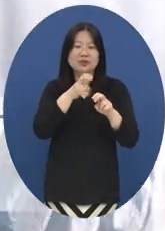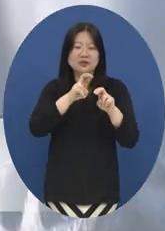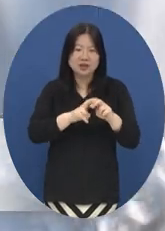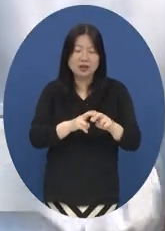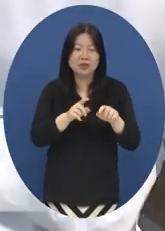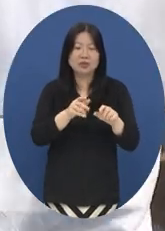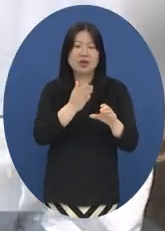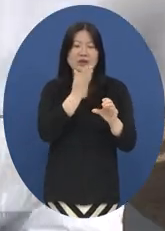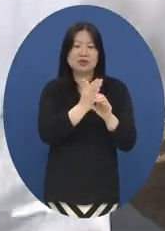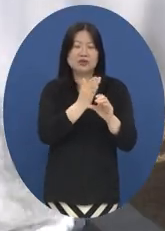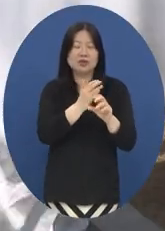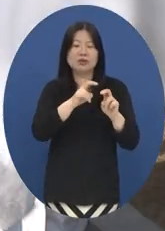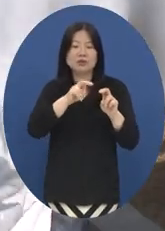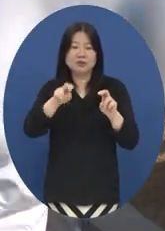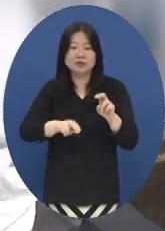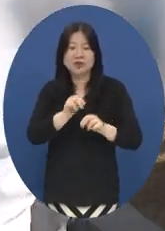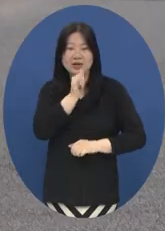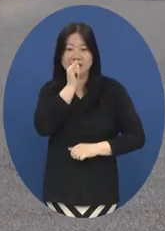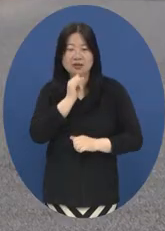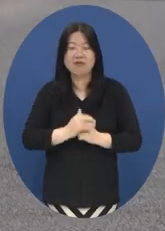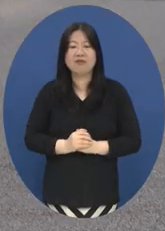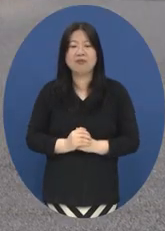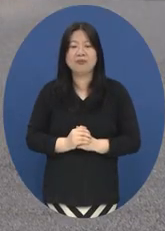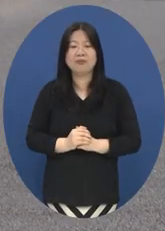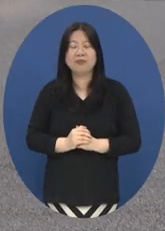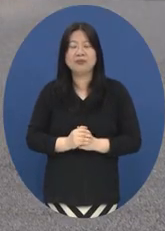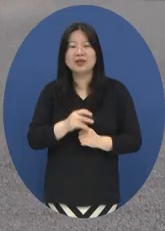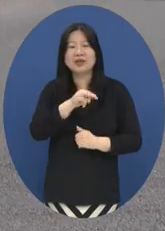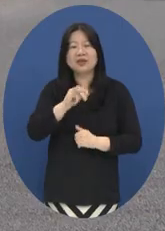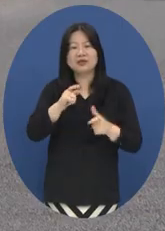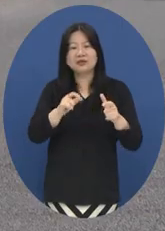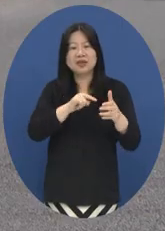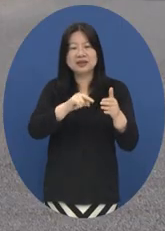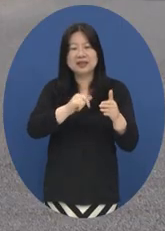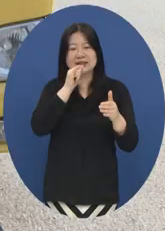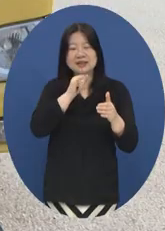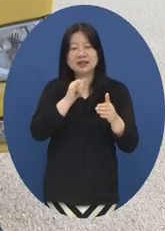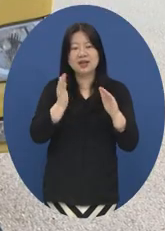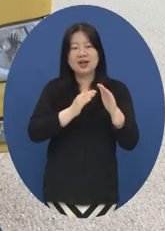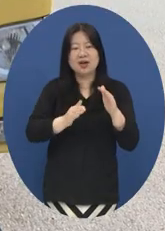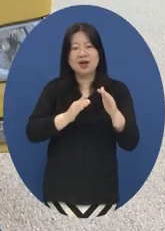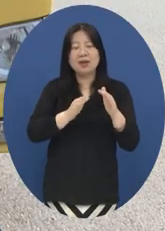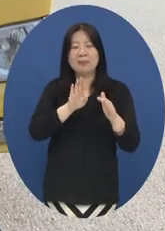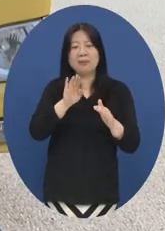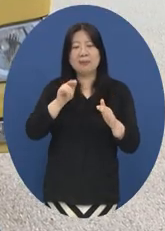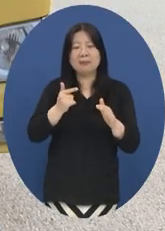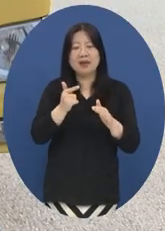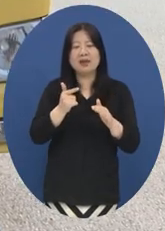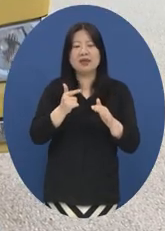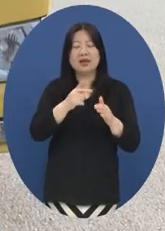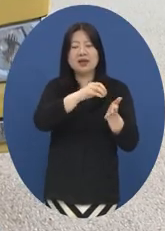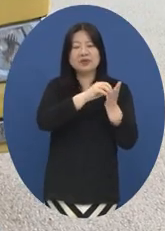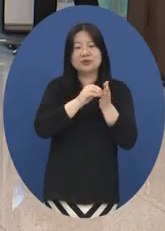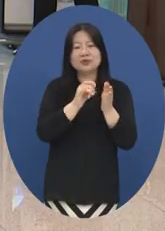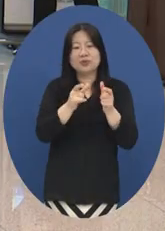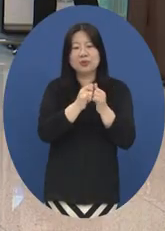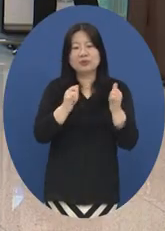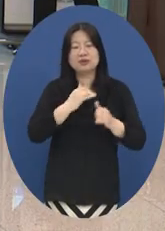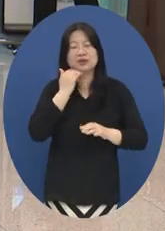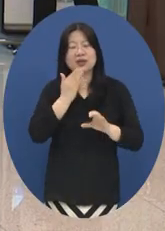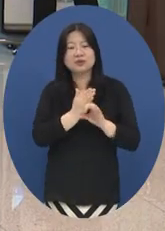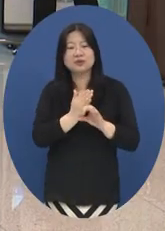군의 거점 정류소에 하차 합니다 시 군에서 운영중인 관용차 콜벤 이 입국 도민들을 기다립니다